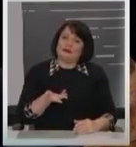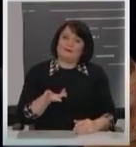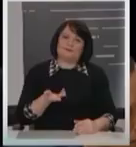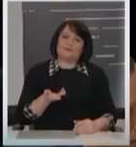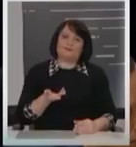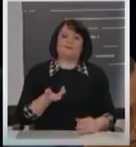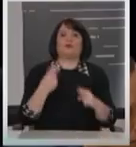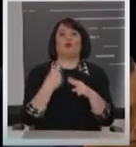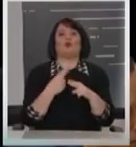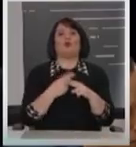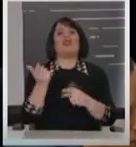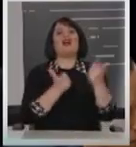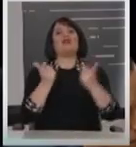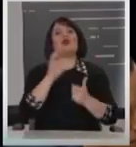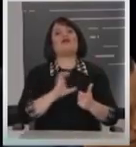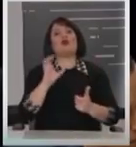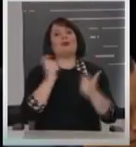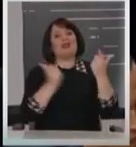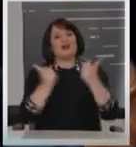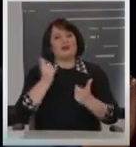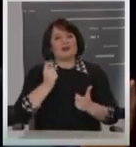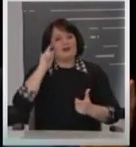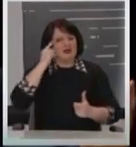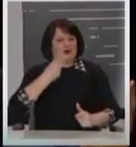οι περίφημοι δανειστές μας, οι διεθνείς στοχογλύφοι,